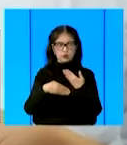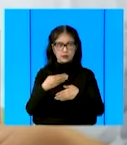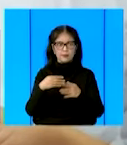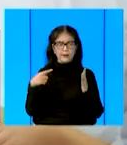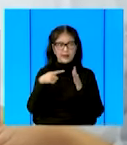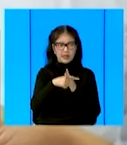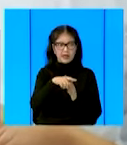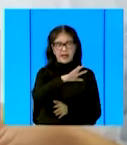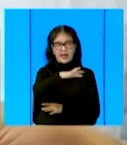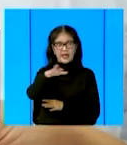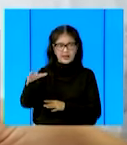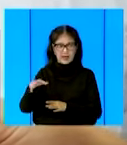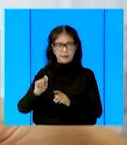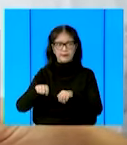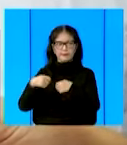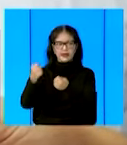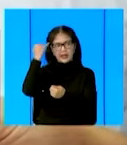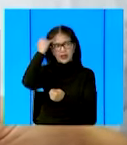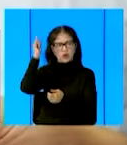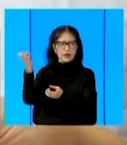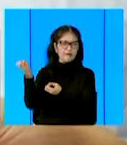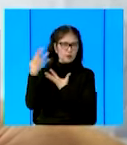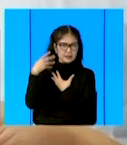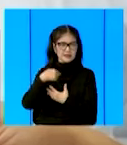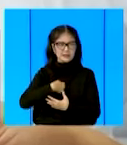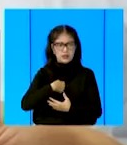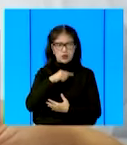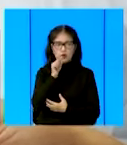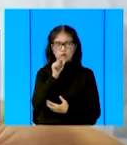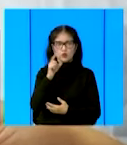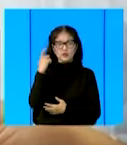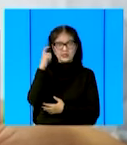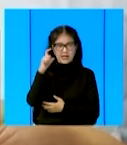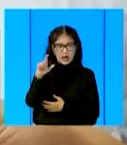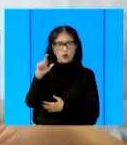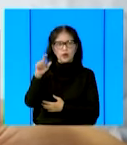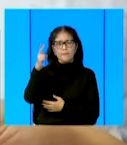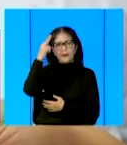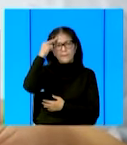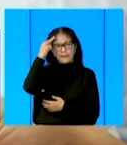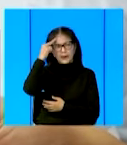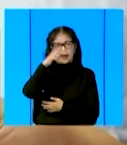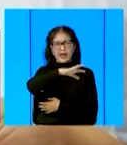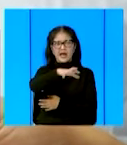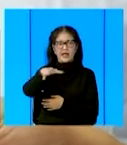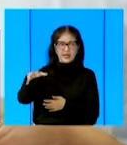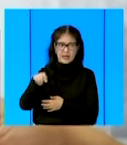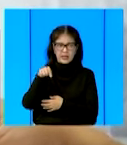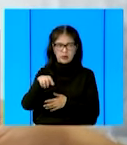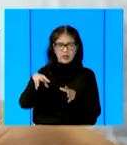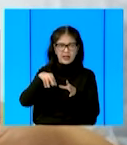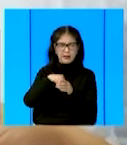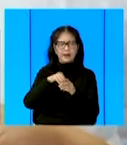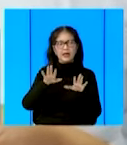ini memberikan masukan atau informasi ke kami untuk calon-calon pemimpin daerahnya yang terlibat